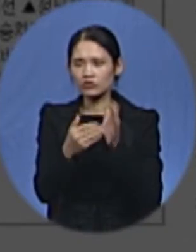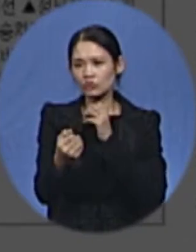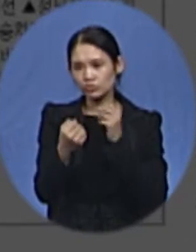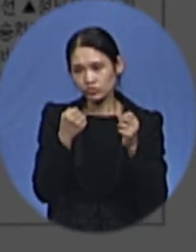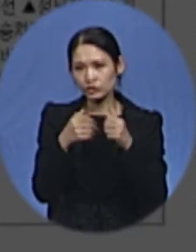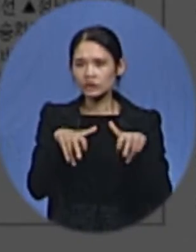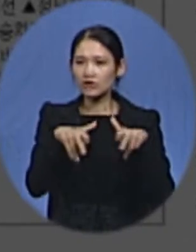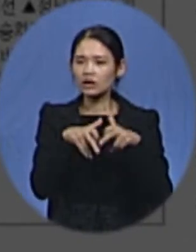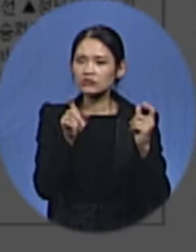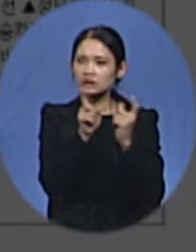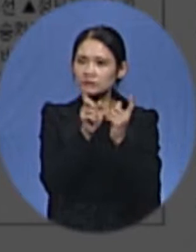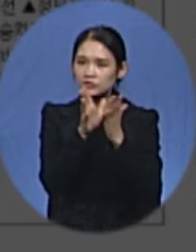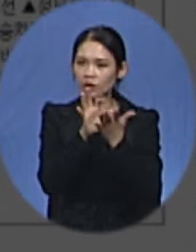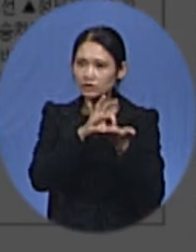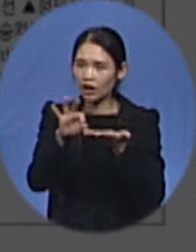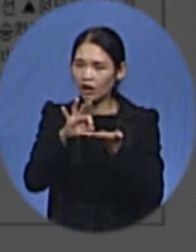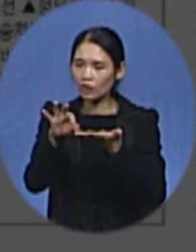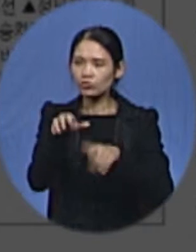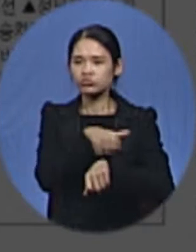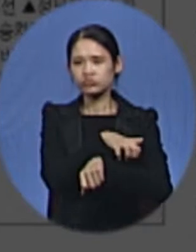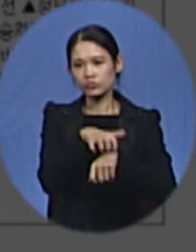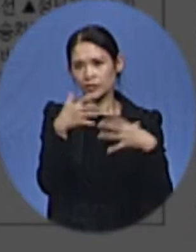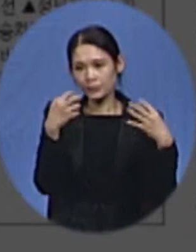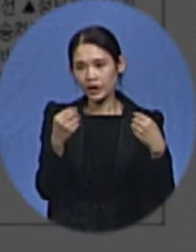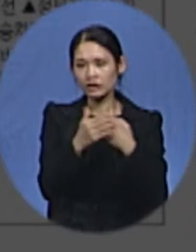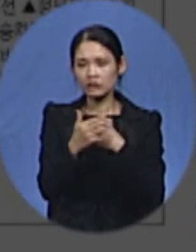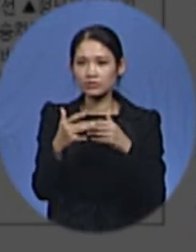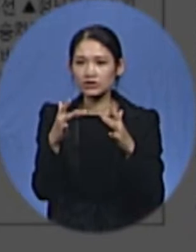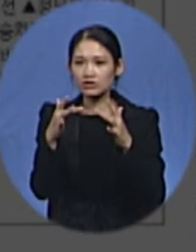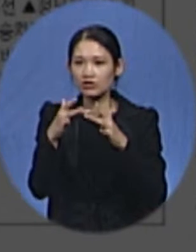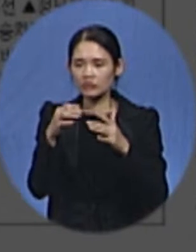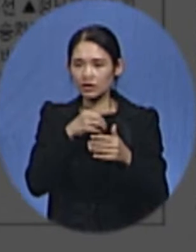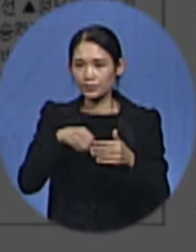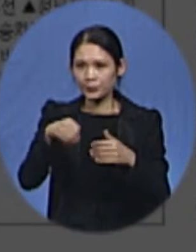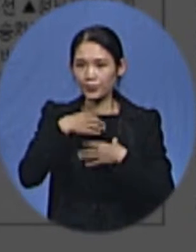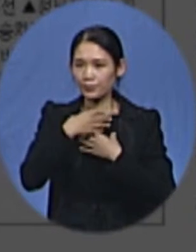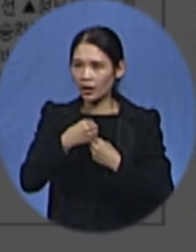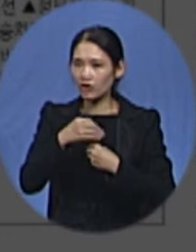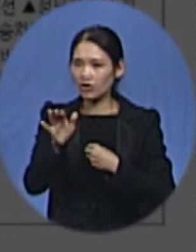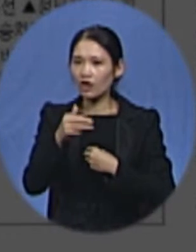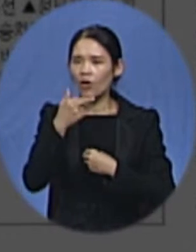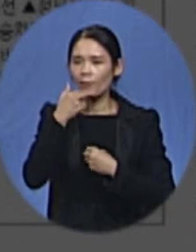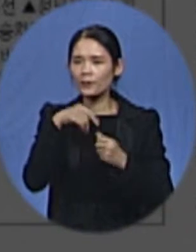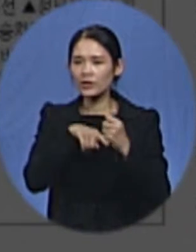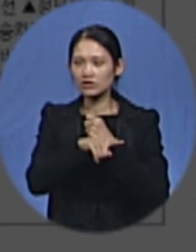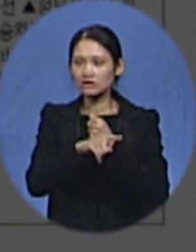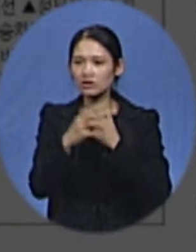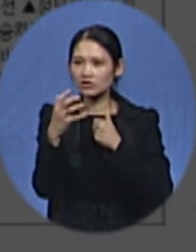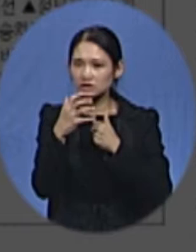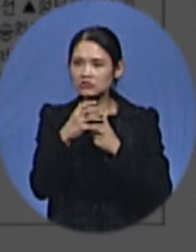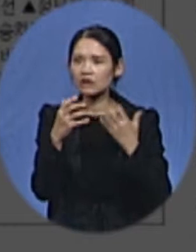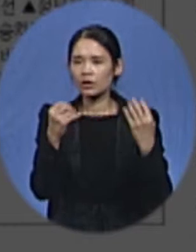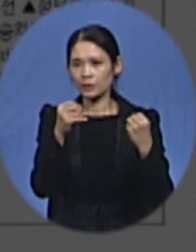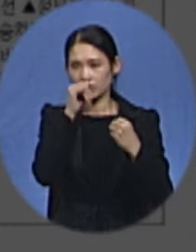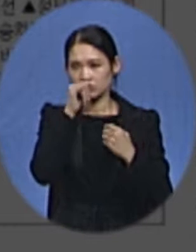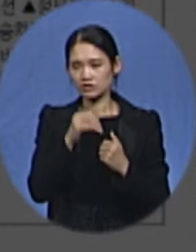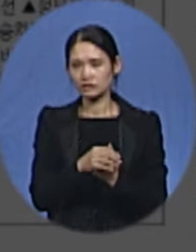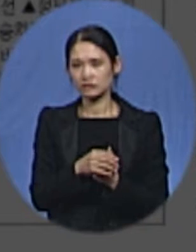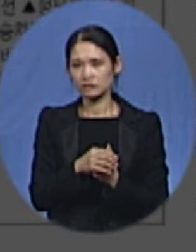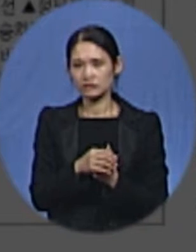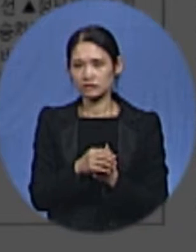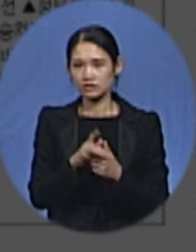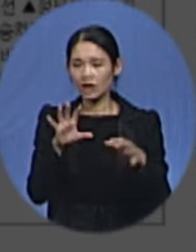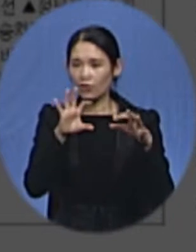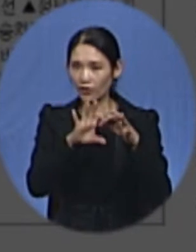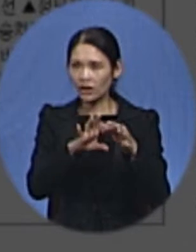장애인들이 실제 사용하는 데 불편이 있어 웹 접근성 본연의 취지가 무색해졌다는 질타도 이어지고 있습니다.